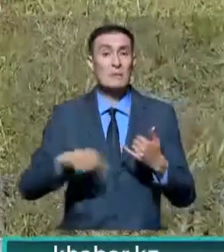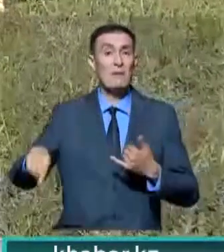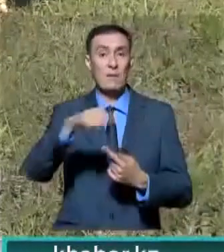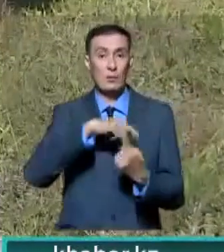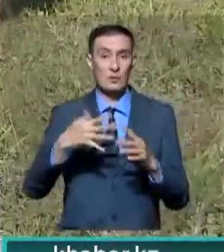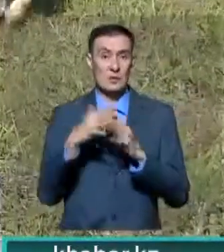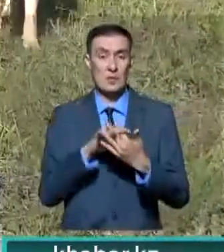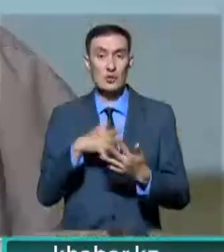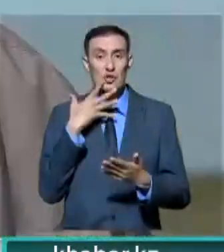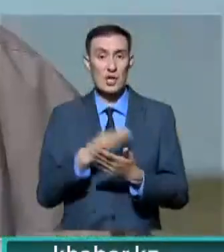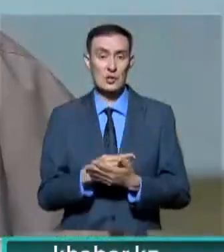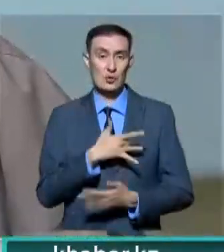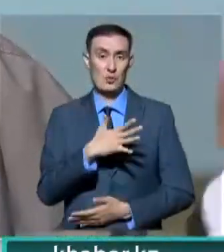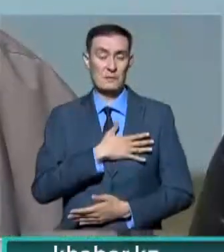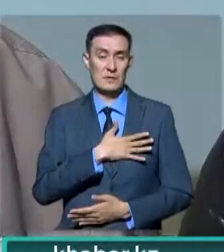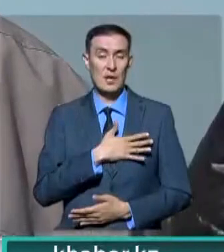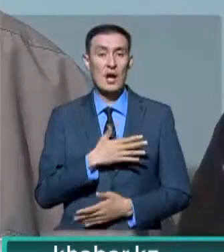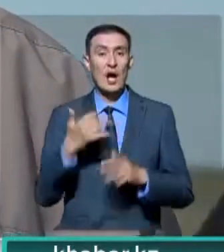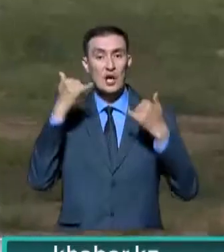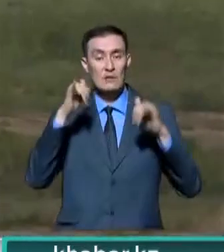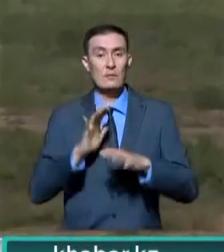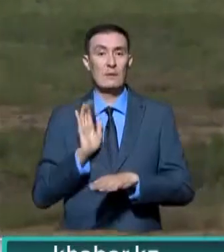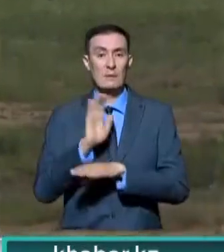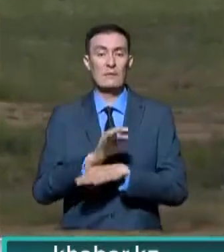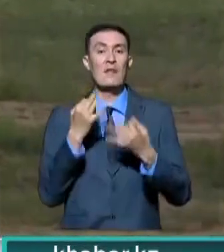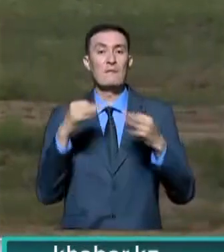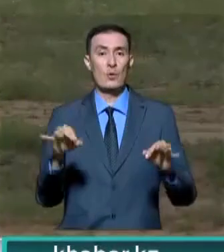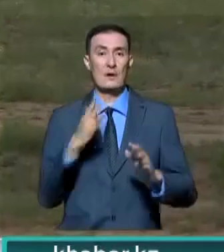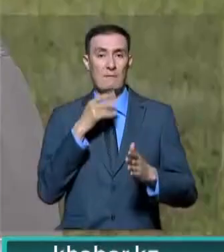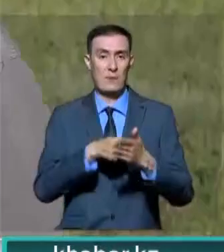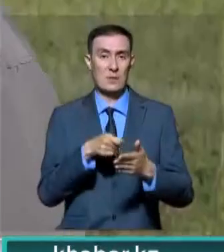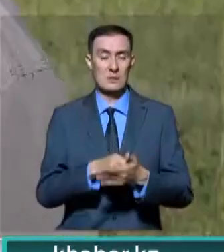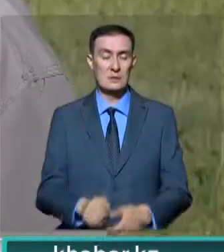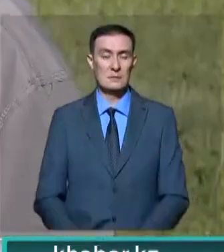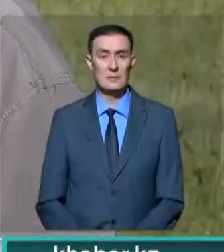села оказались частной собственности. Животных жители отправляют на вольный выпас.